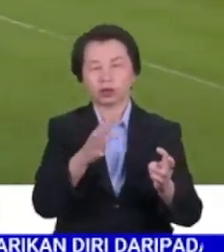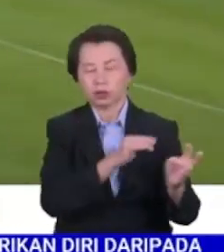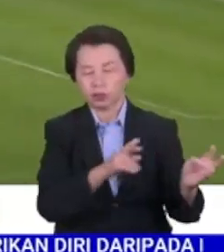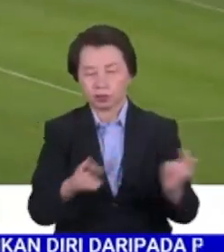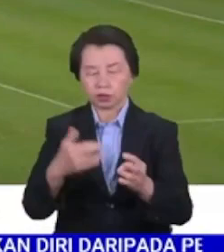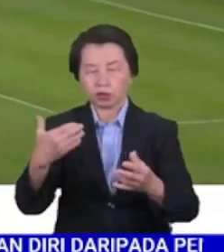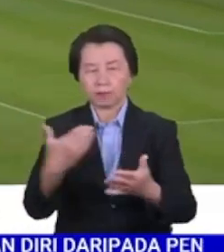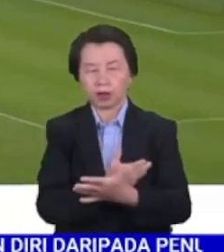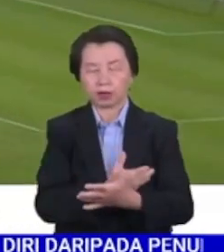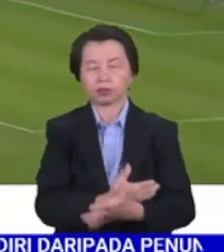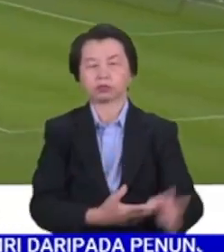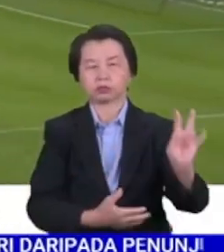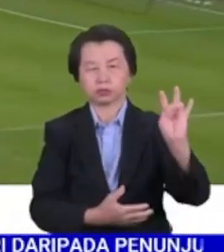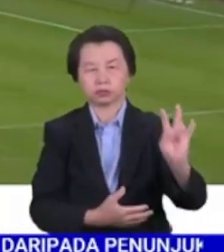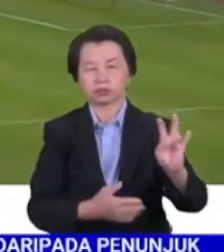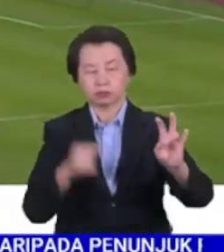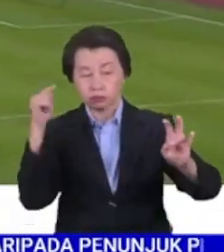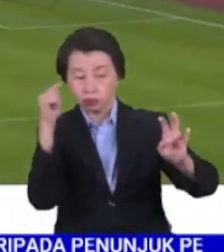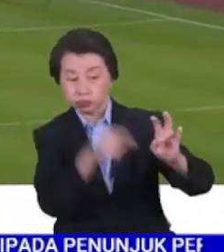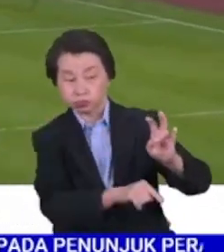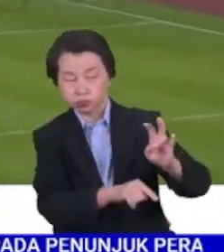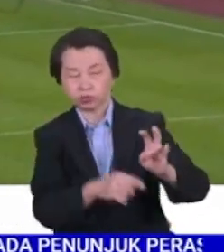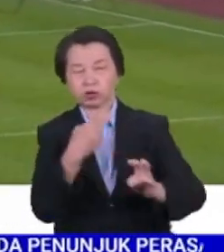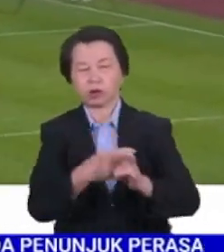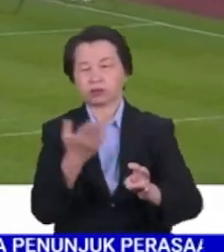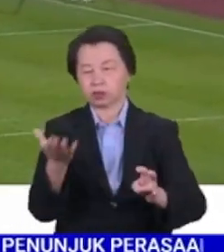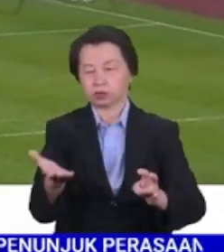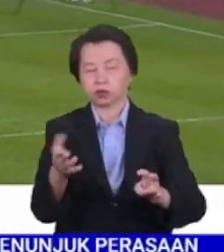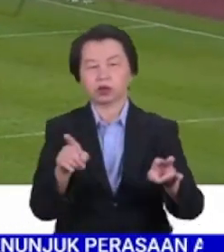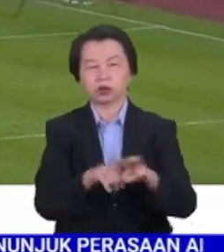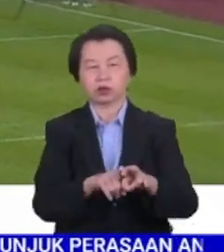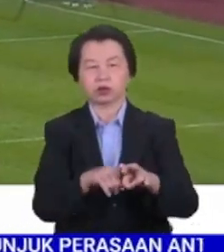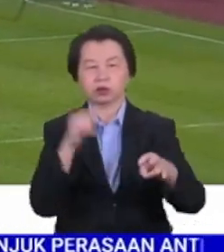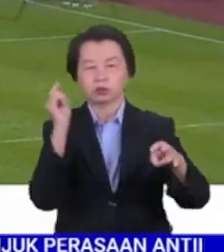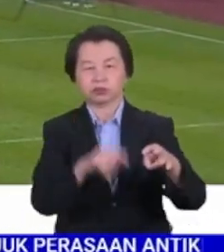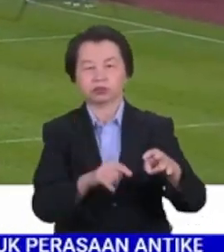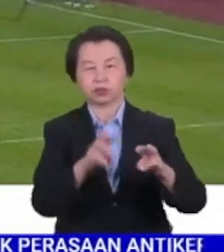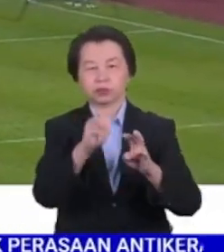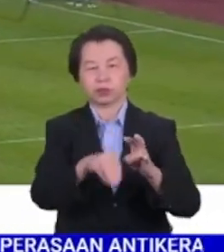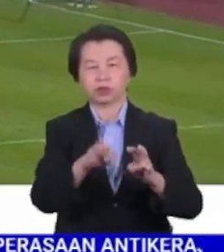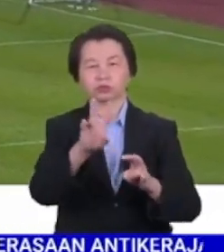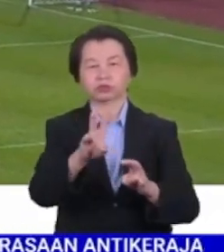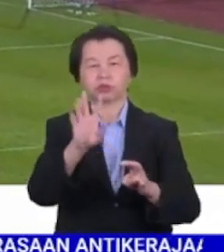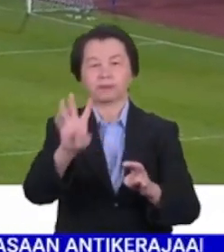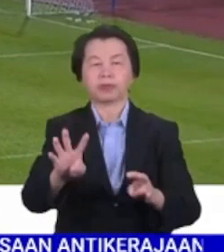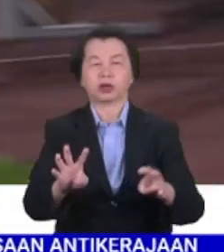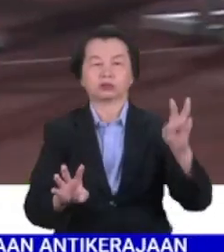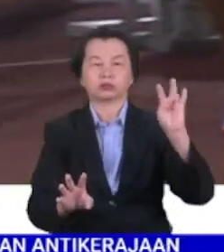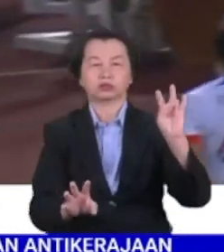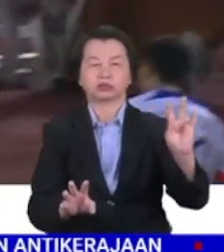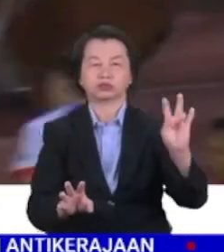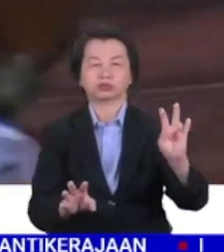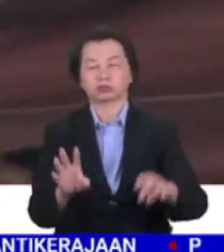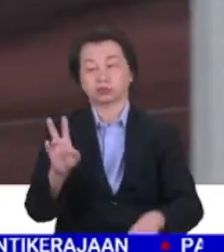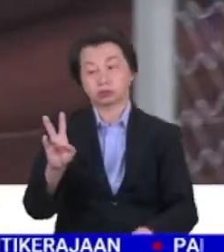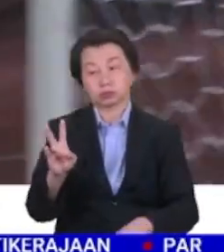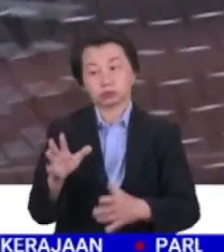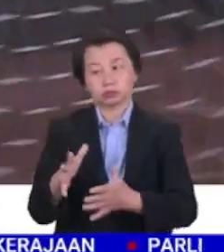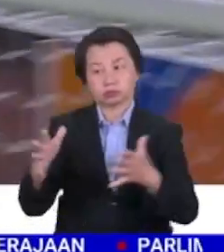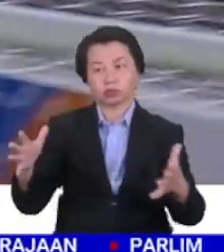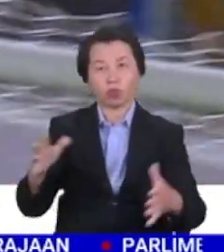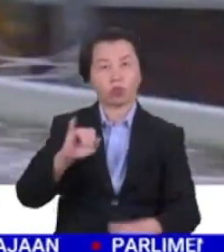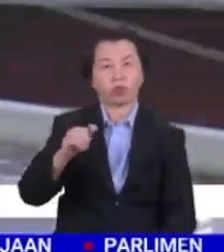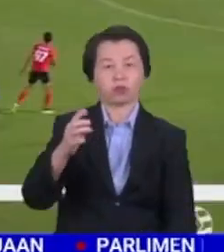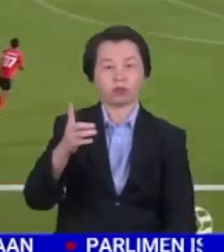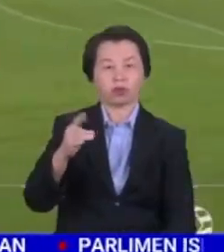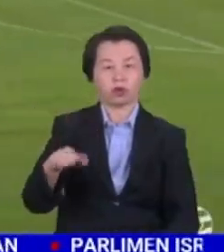perancang baru Enric Dos Santos turut mencetak namanya sebagai penjaring di minit ke-74. Ini kemenangan terbesar JDT